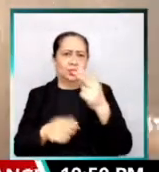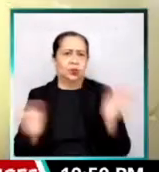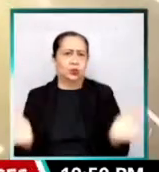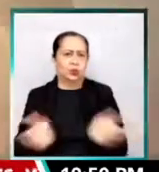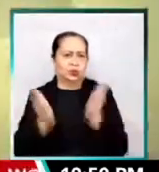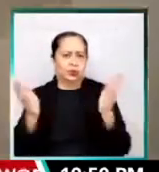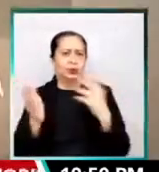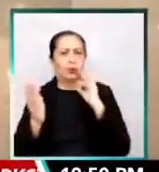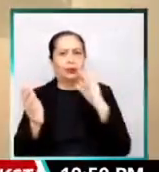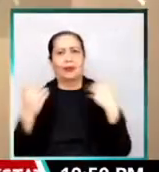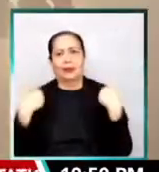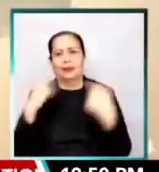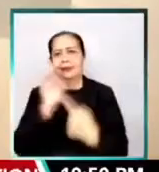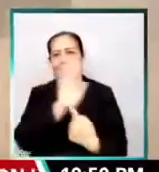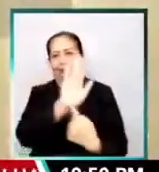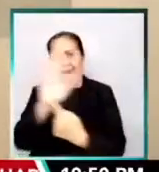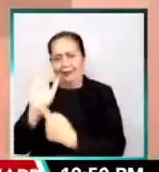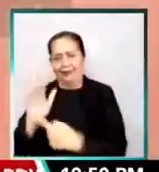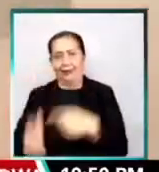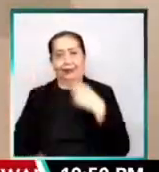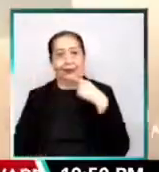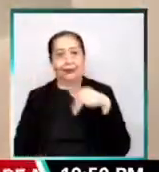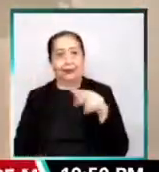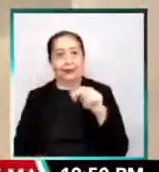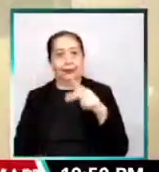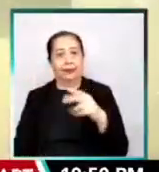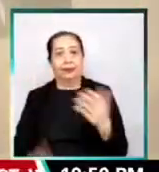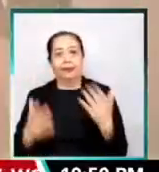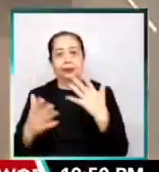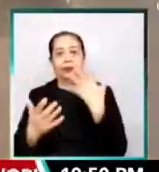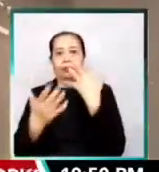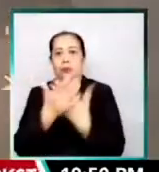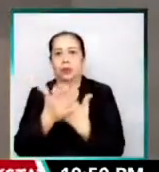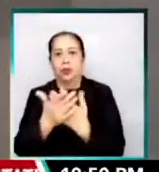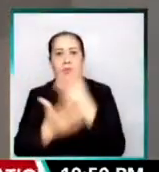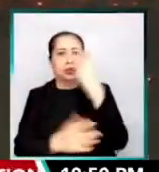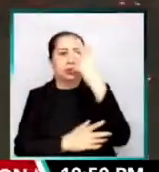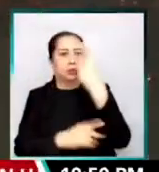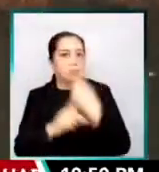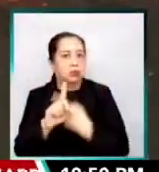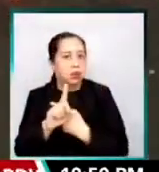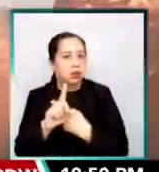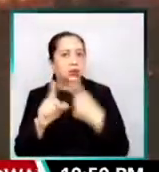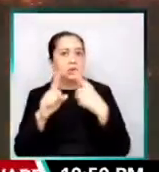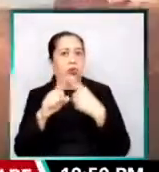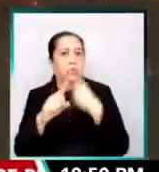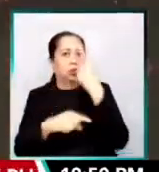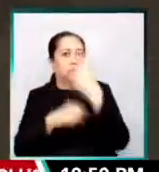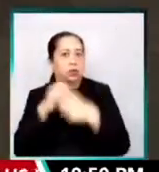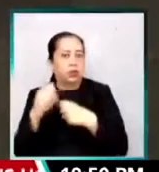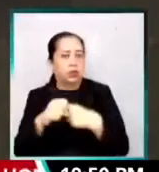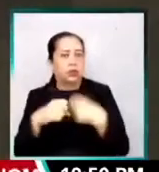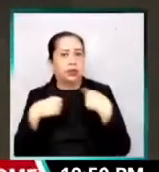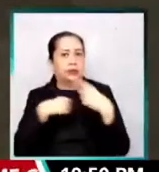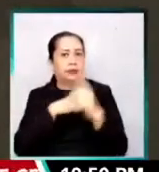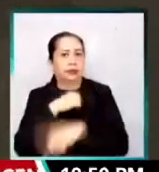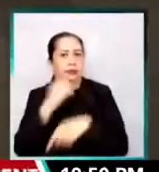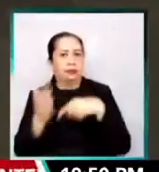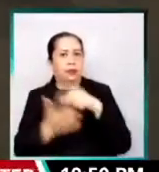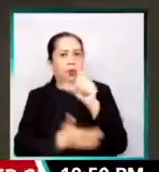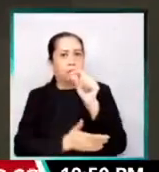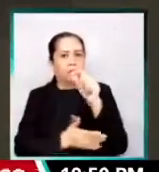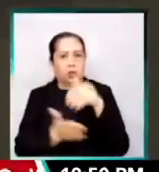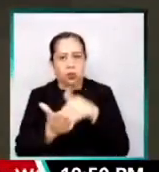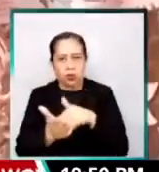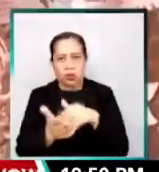magpapalabas. Ayon sa PNP, posibleng makulong ng 6 buwan hanggang 1 taon at pagmultahin ng 20,000 hanggang